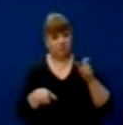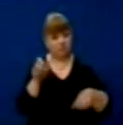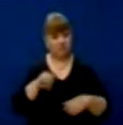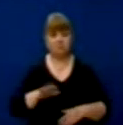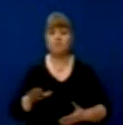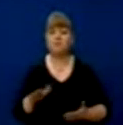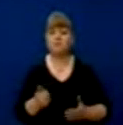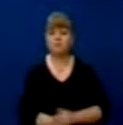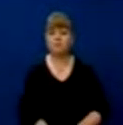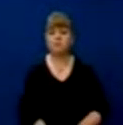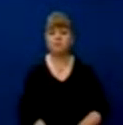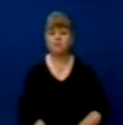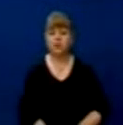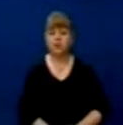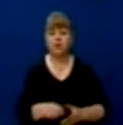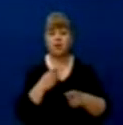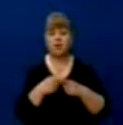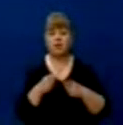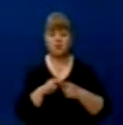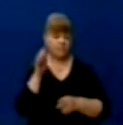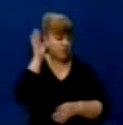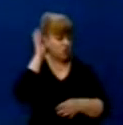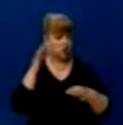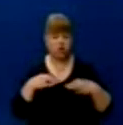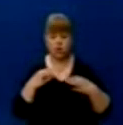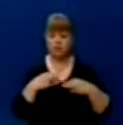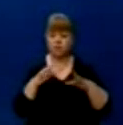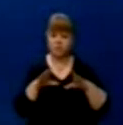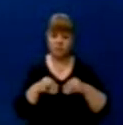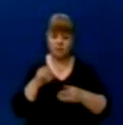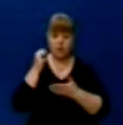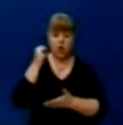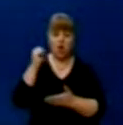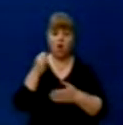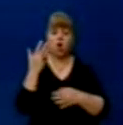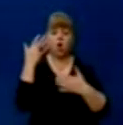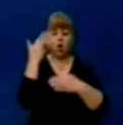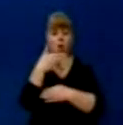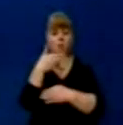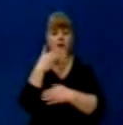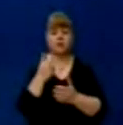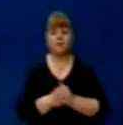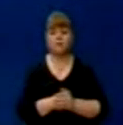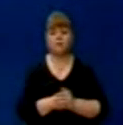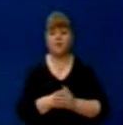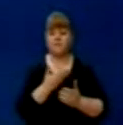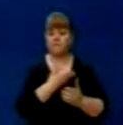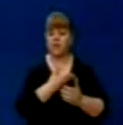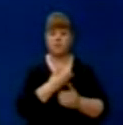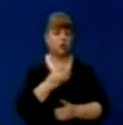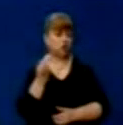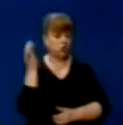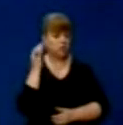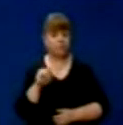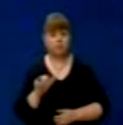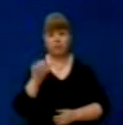fëmijëve. Rasti konkret, Ministria e Shëndetësisë do të pranoj një donacion nga kompania Pfizer. Unë ndëgjova për herë parë